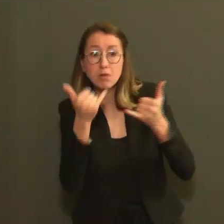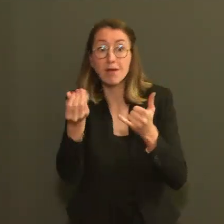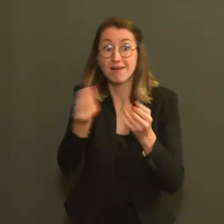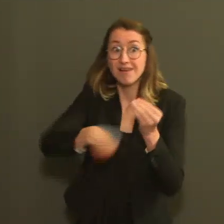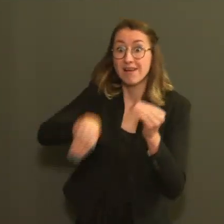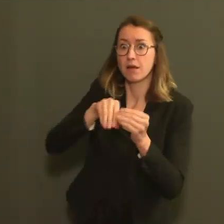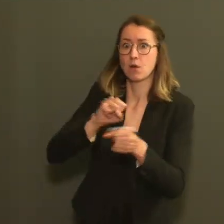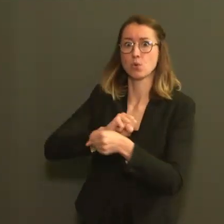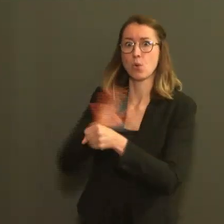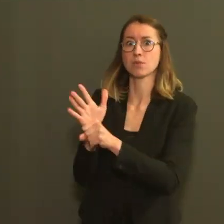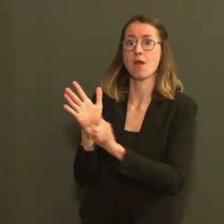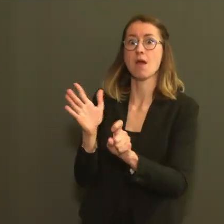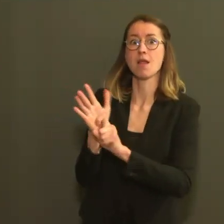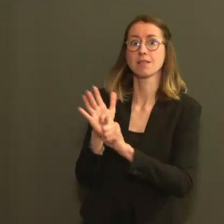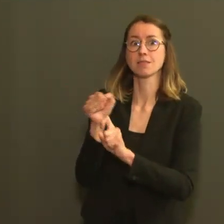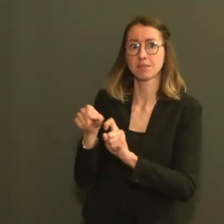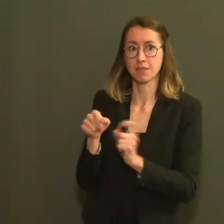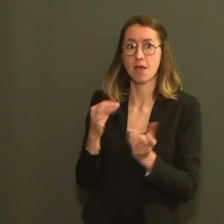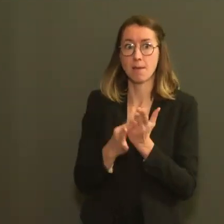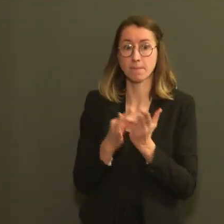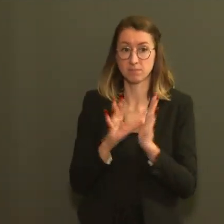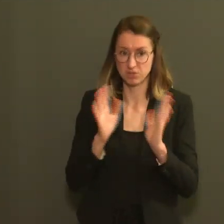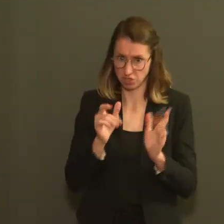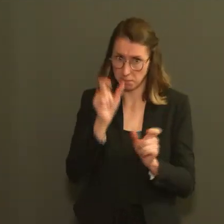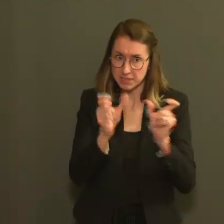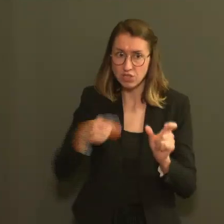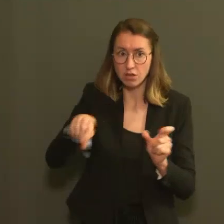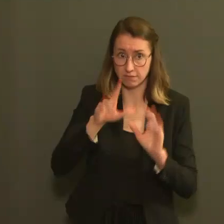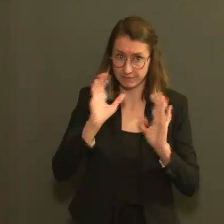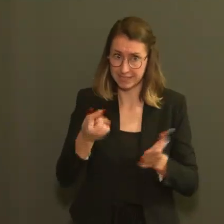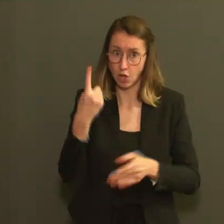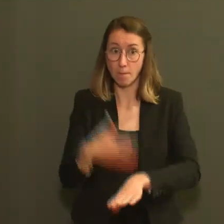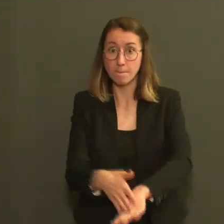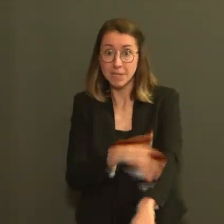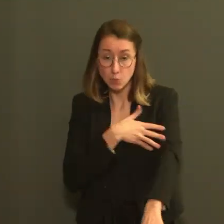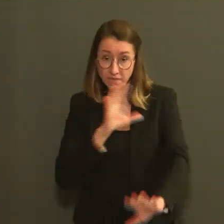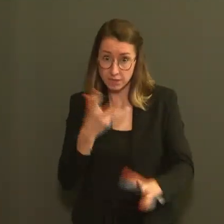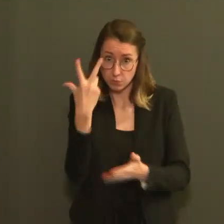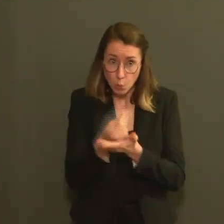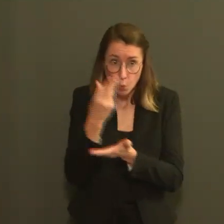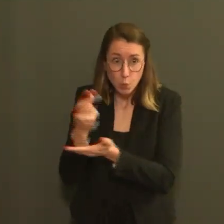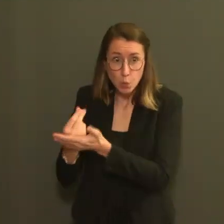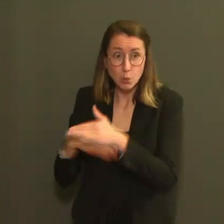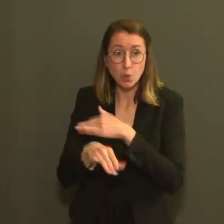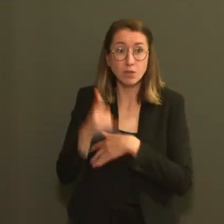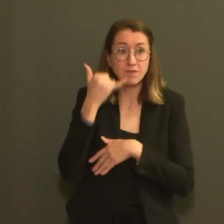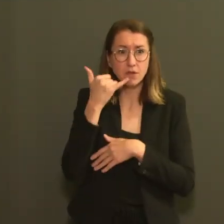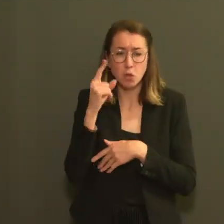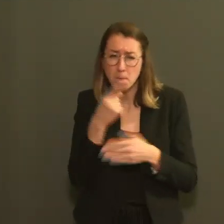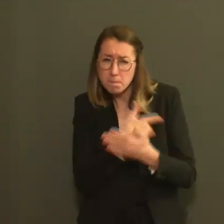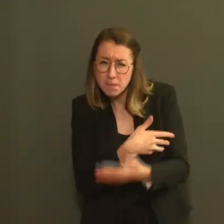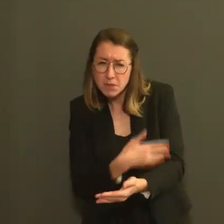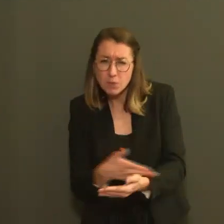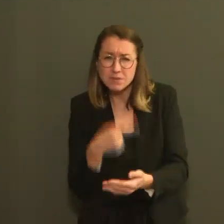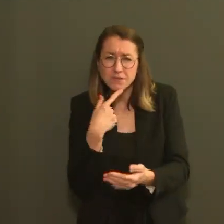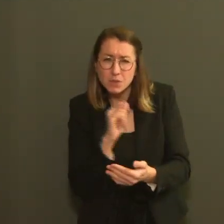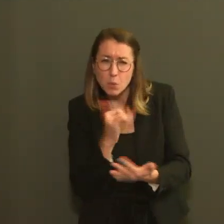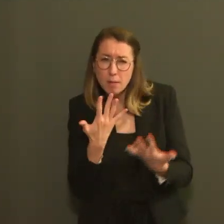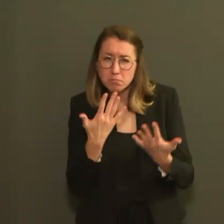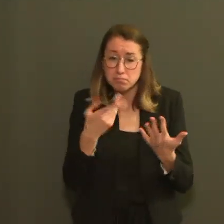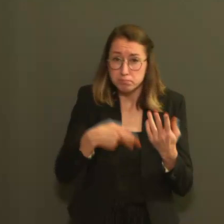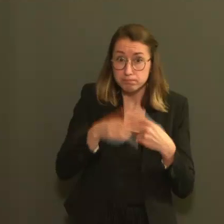de citoyens ont déjà téléchargé l'app. Cela représente 15% des utilisateurs de smartphones en Belgique. Donc c'est bien, c'est un bon début, mais